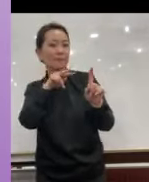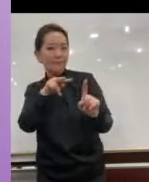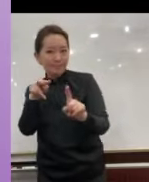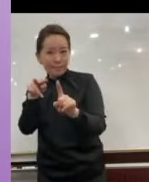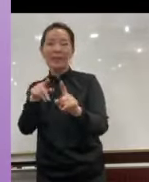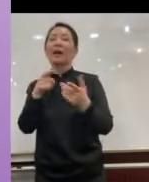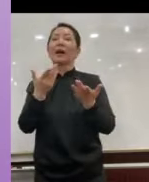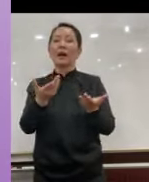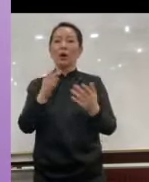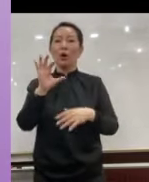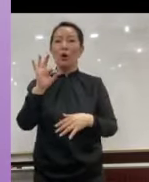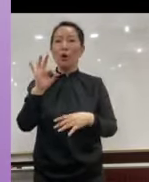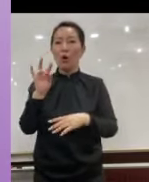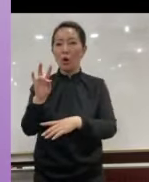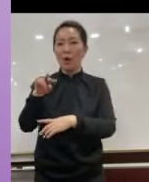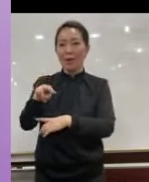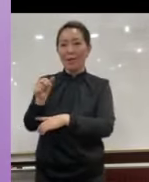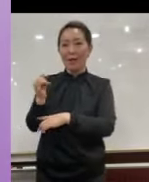онлайнаар та бүхэндээ мэдээлэл